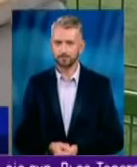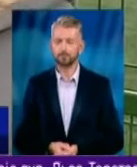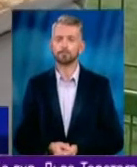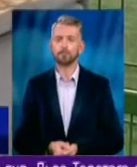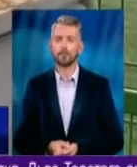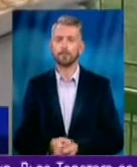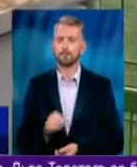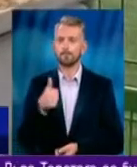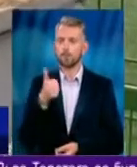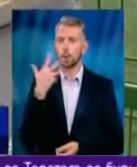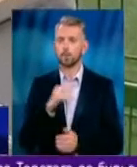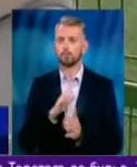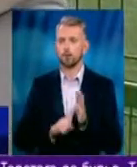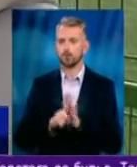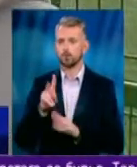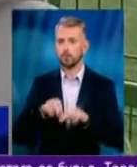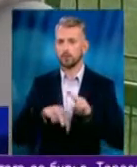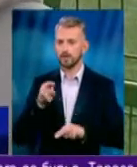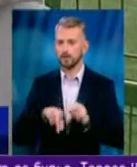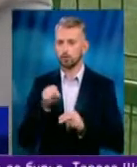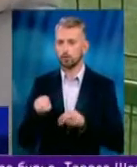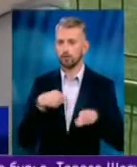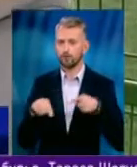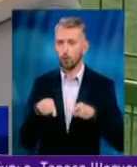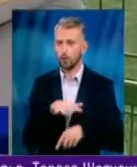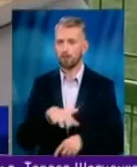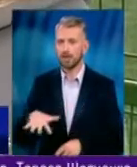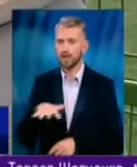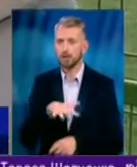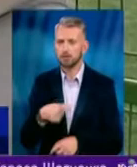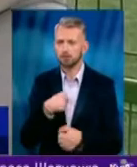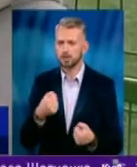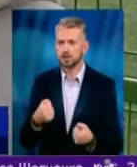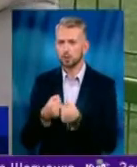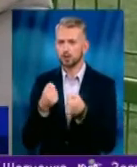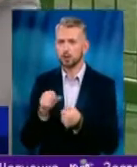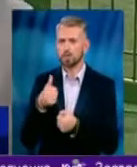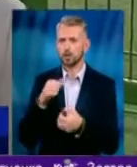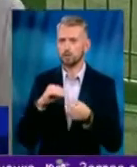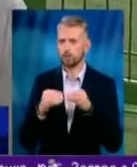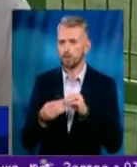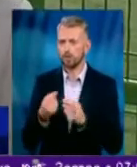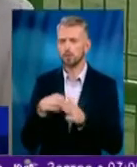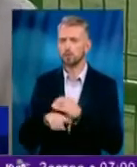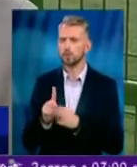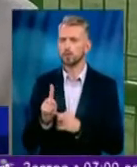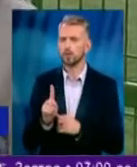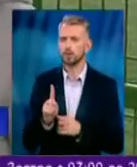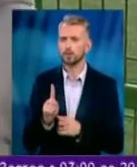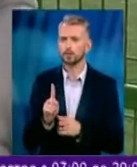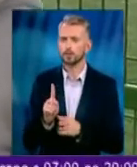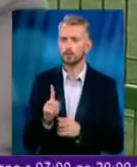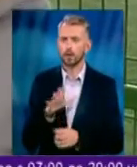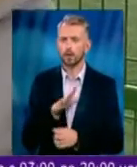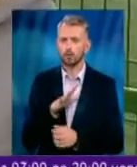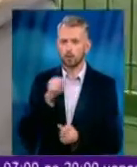Перше, коли почалось будівництво цього футбольного майданчика, ми стикнулися з першими проблемами, тому що